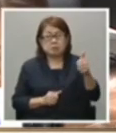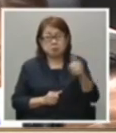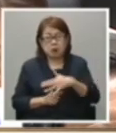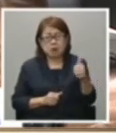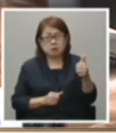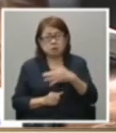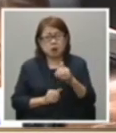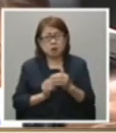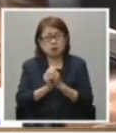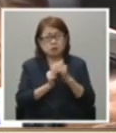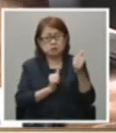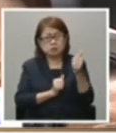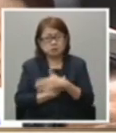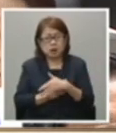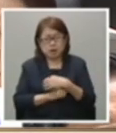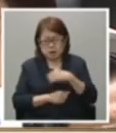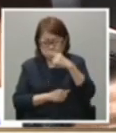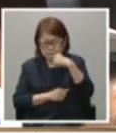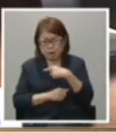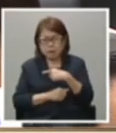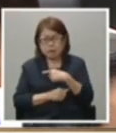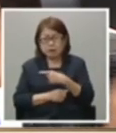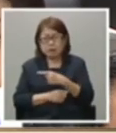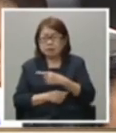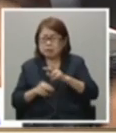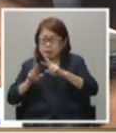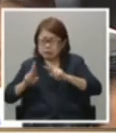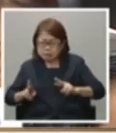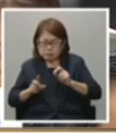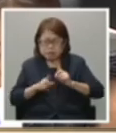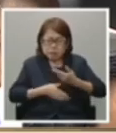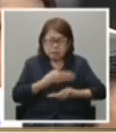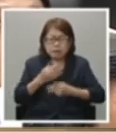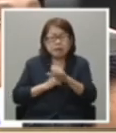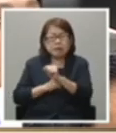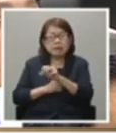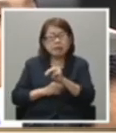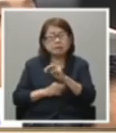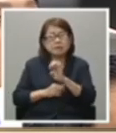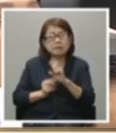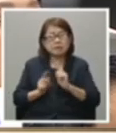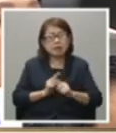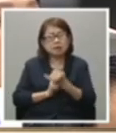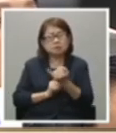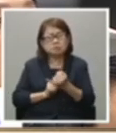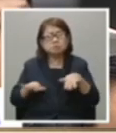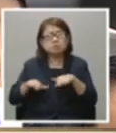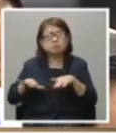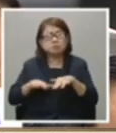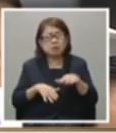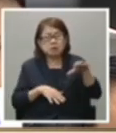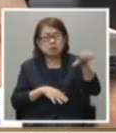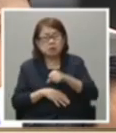ากว่า SME ของไทยหลายขุมท่านเอาเขาเข้ามา